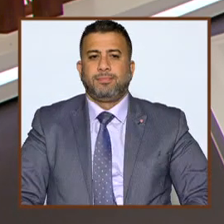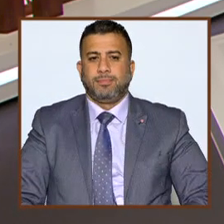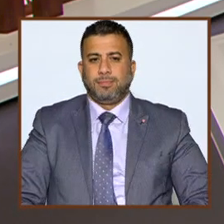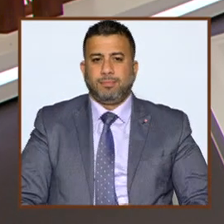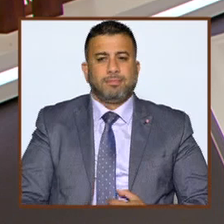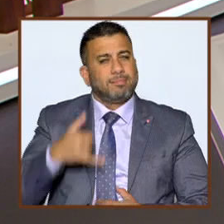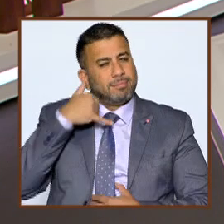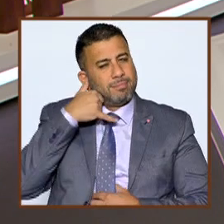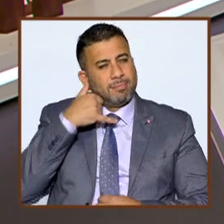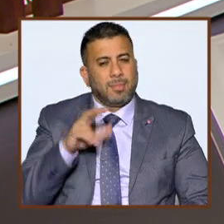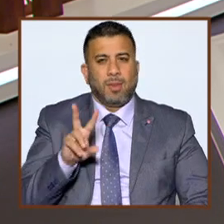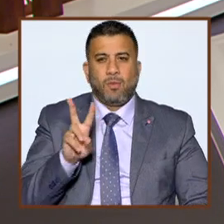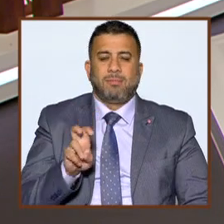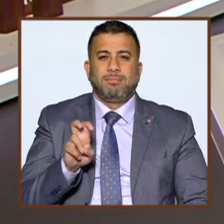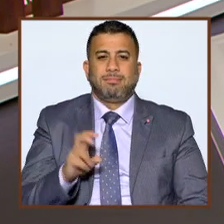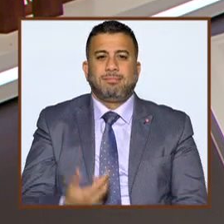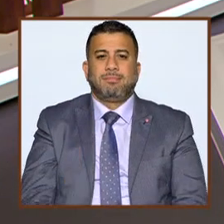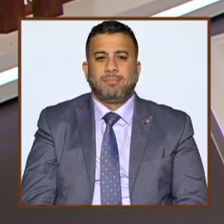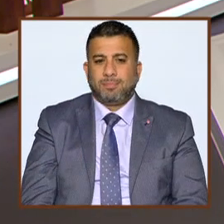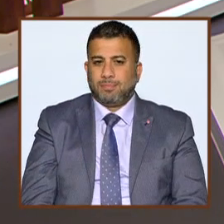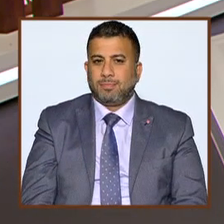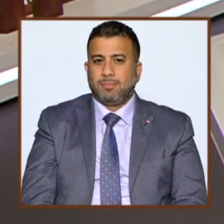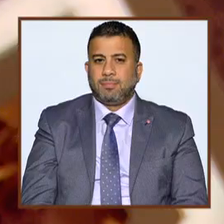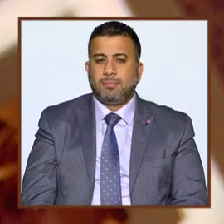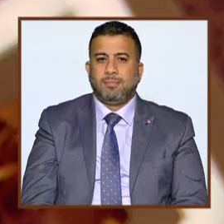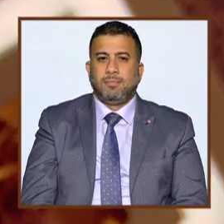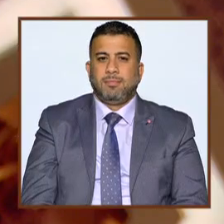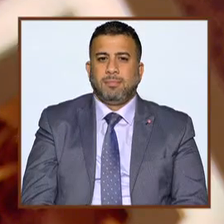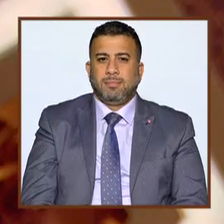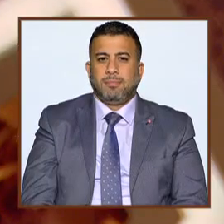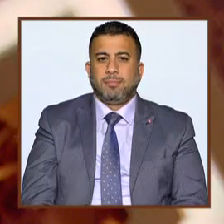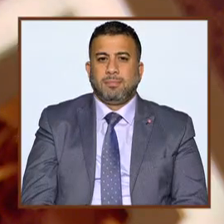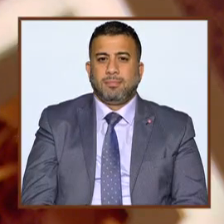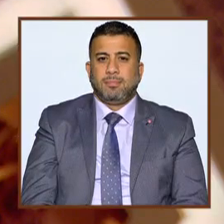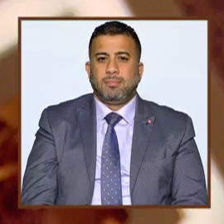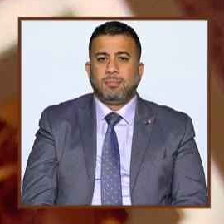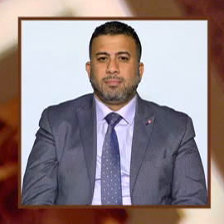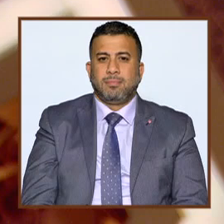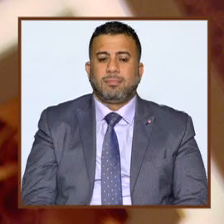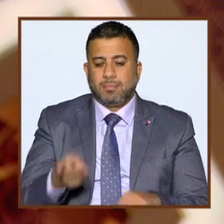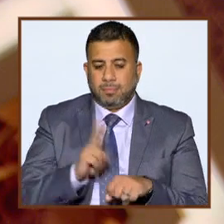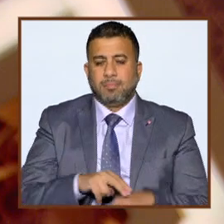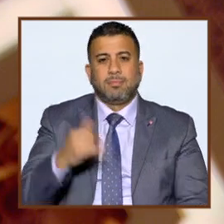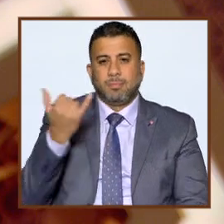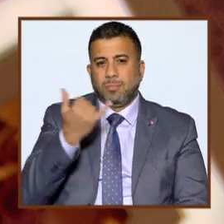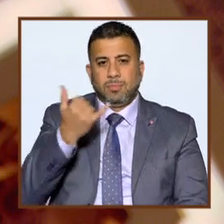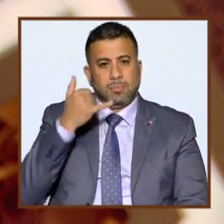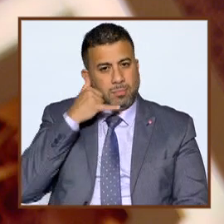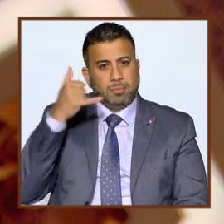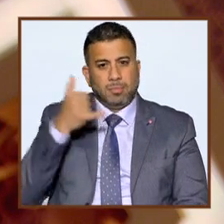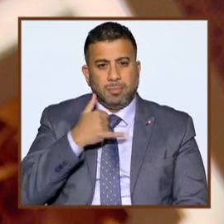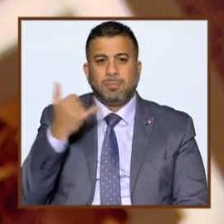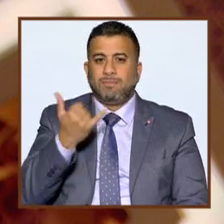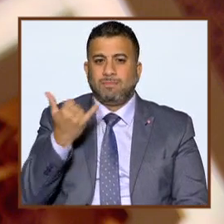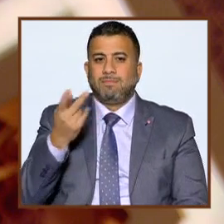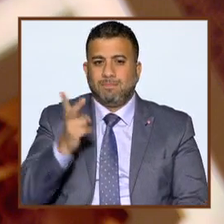أين أنت يا أبا خالد؟ ما كملت لنا قصتك. أعد أعد يا أبا خالد اتصال من جديد ضروري ضروري يا